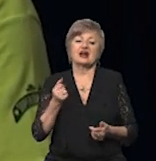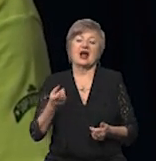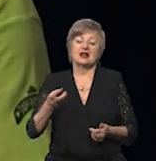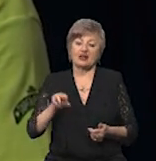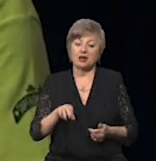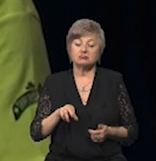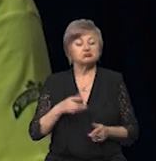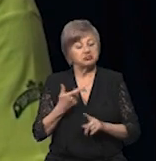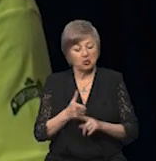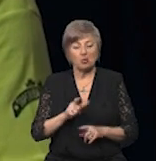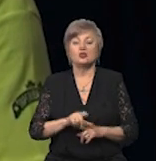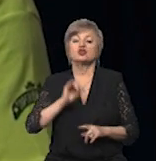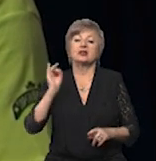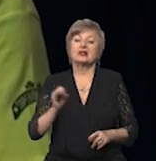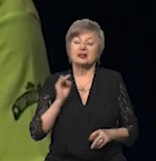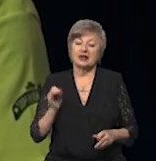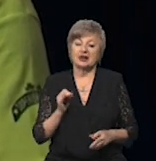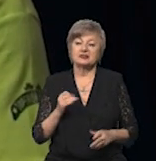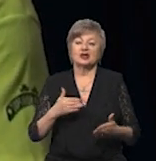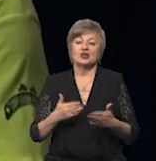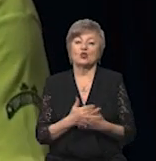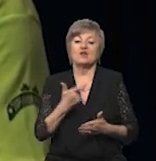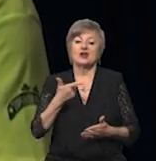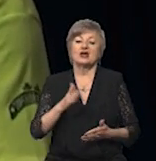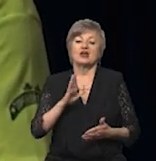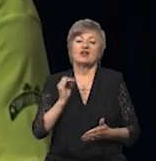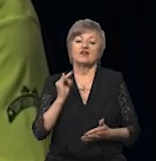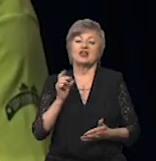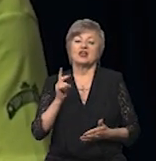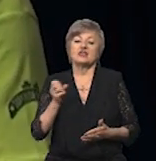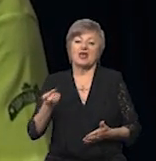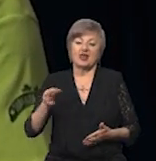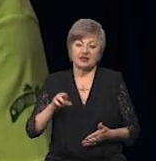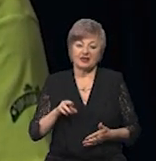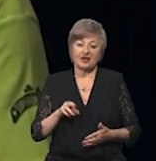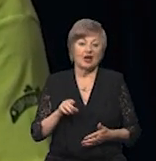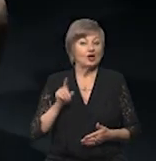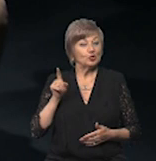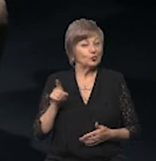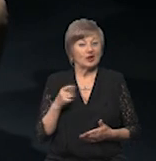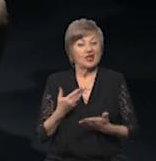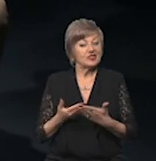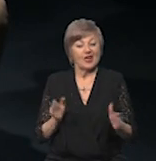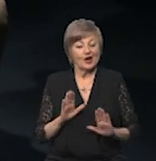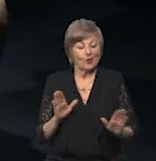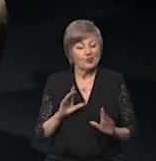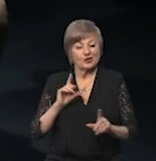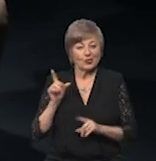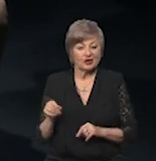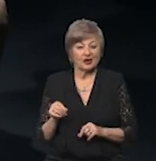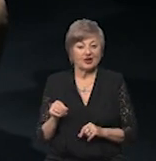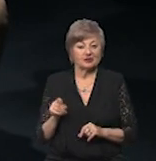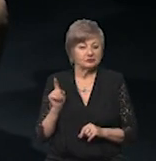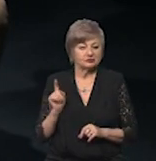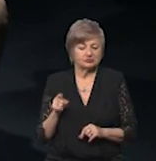дуже цікаво. Нова Гвінея. Туди не буду рекомендувати їхати, тому що там жесть,